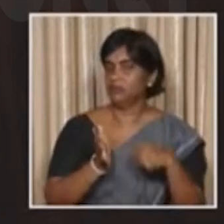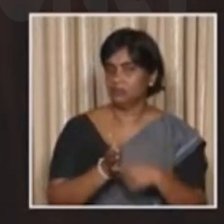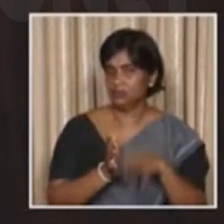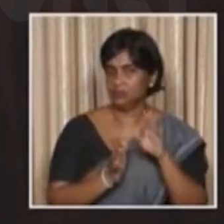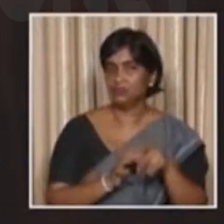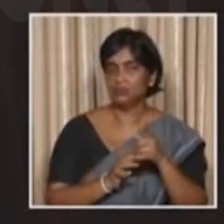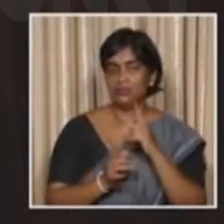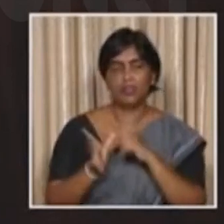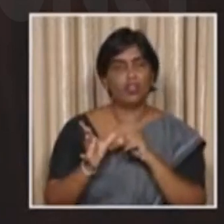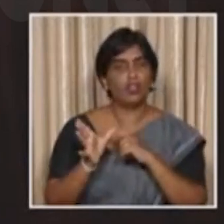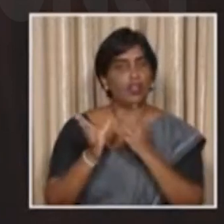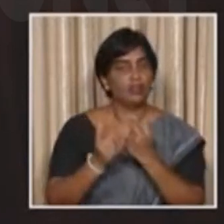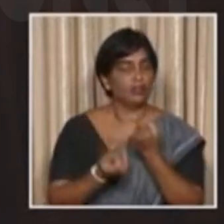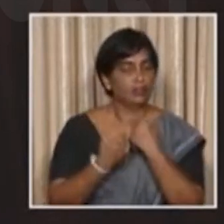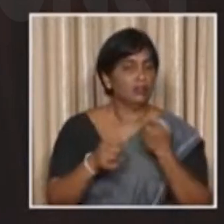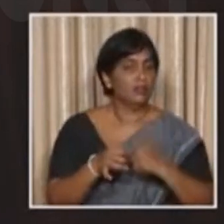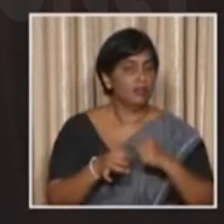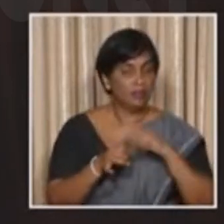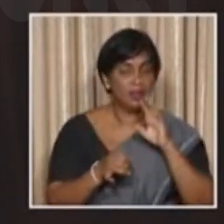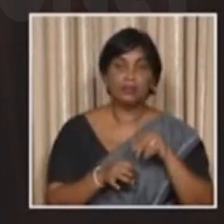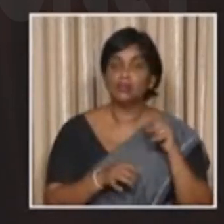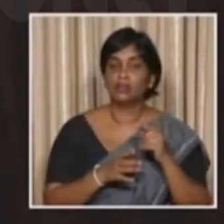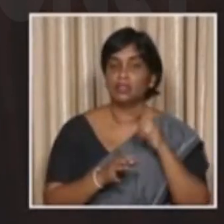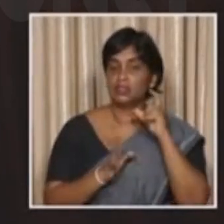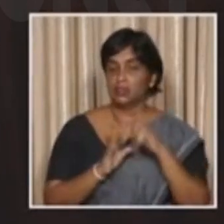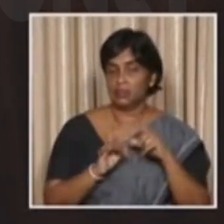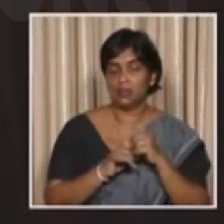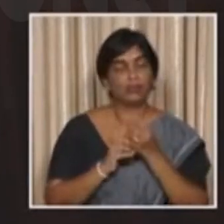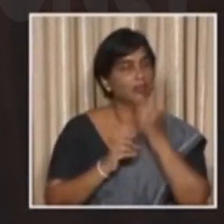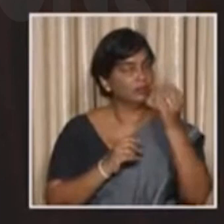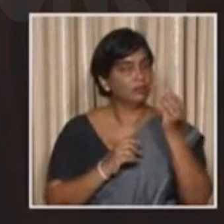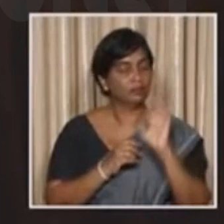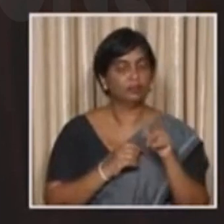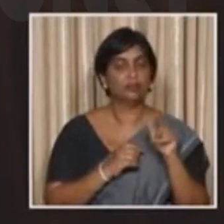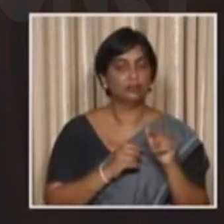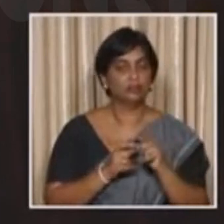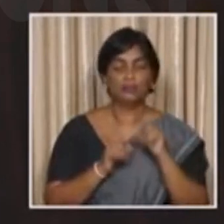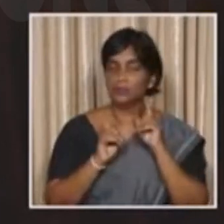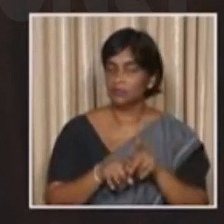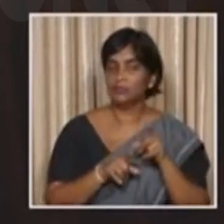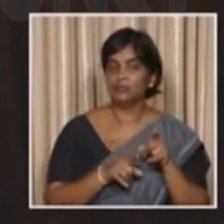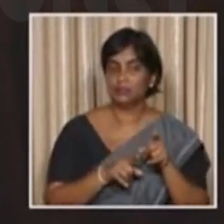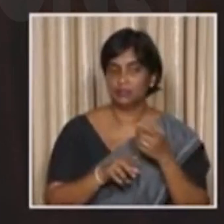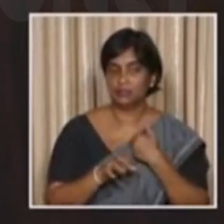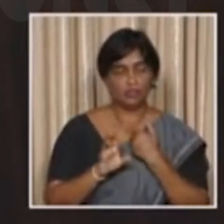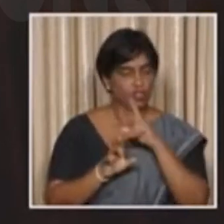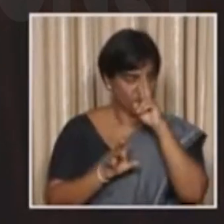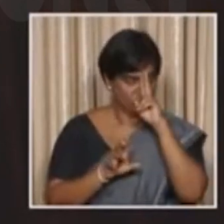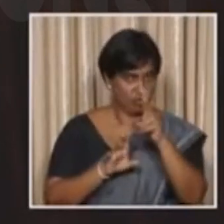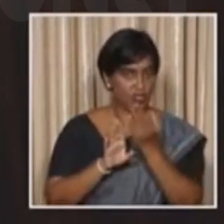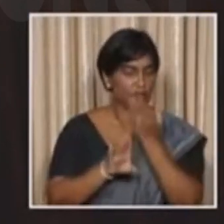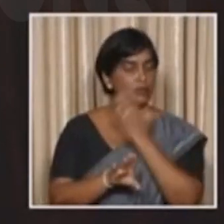පිළිබඳව විගණකාධිපතිතුමා ප්‍රශ්න කළ අවස්ථාවේ ඒ CID එකට බාර දීලා තියෙනවා. ඒ වගේම අපි මීට සති